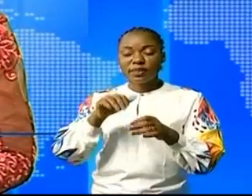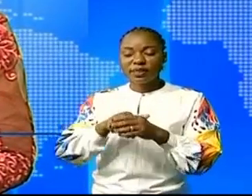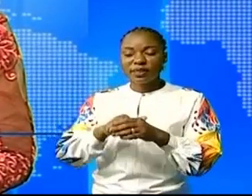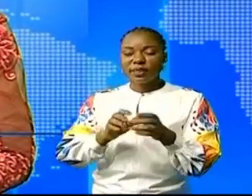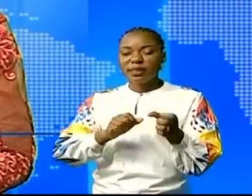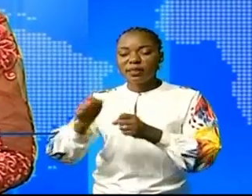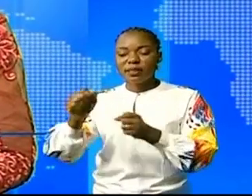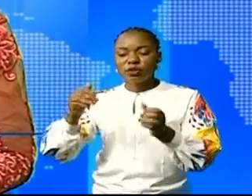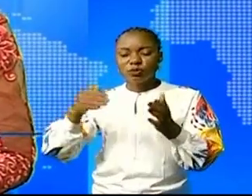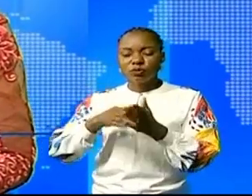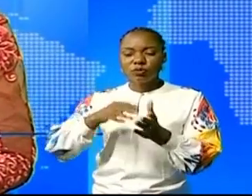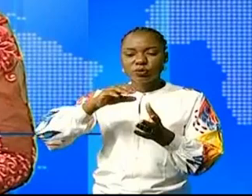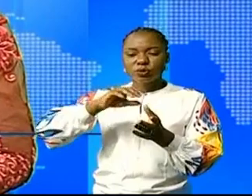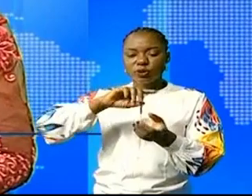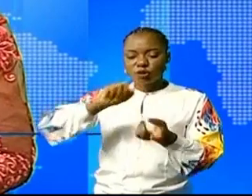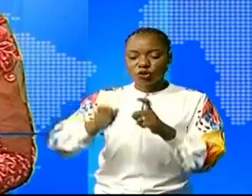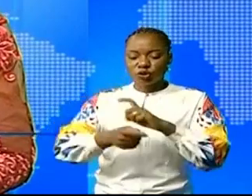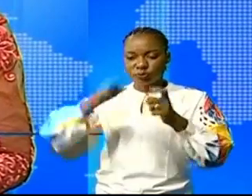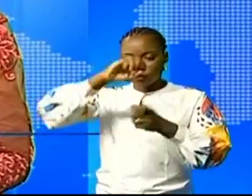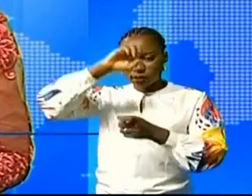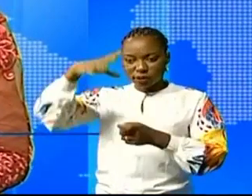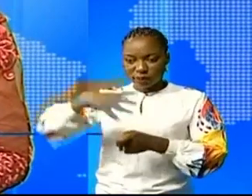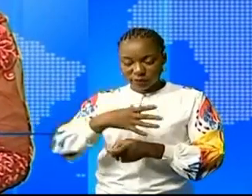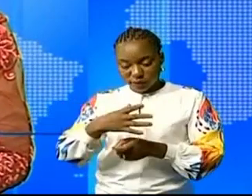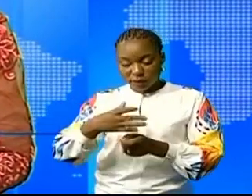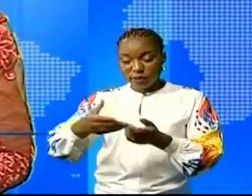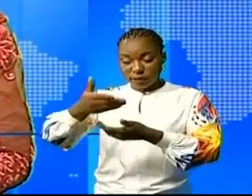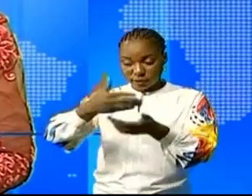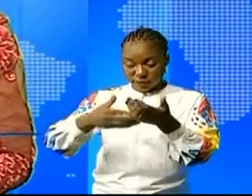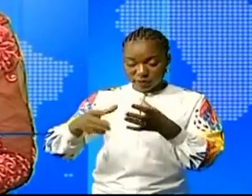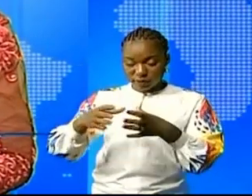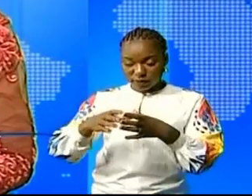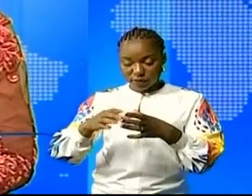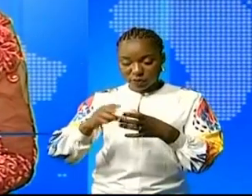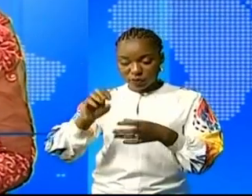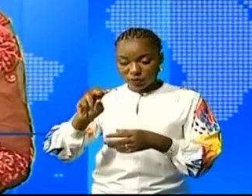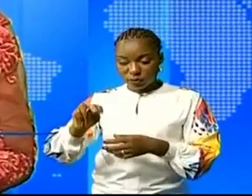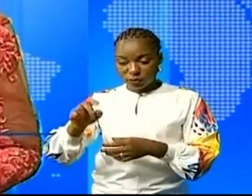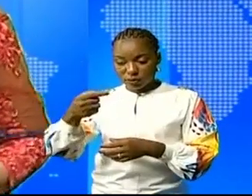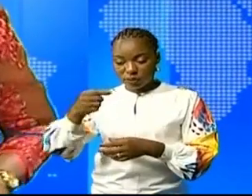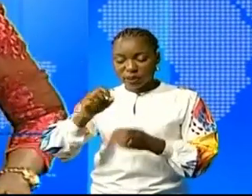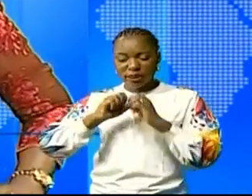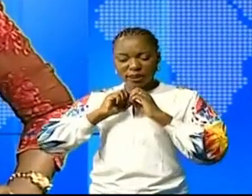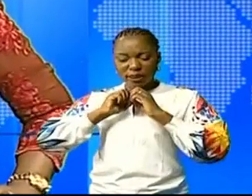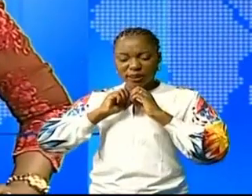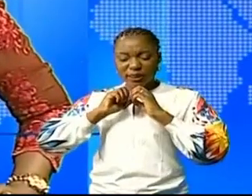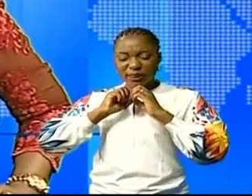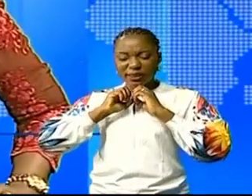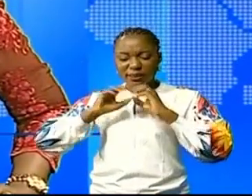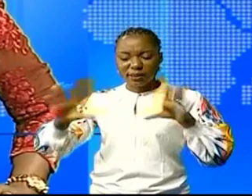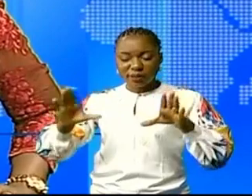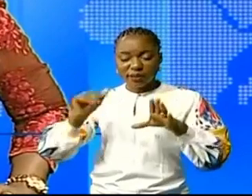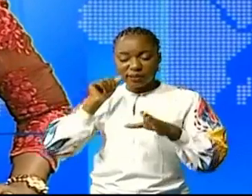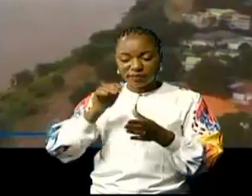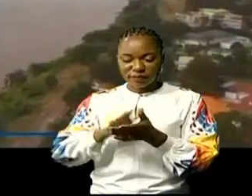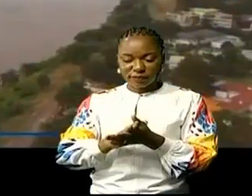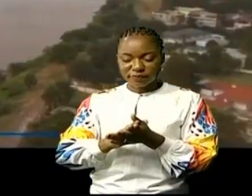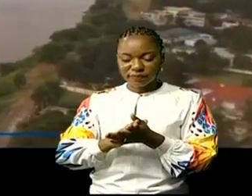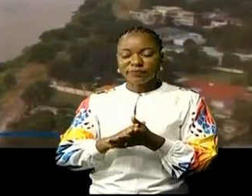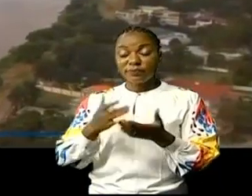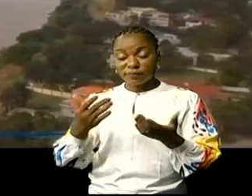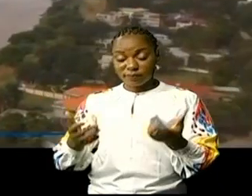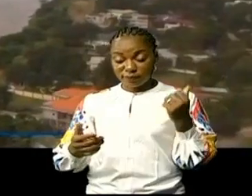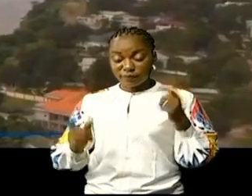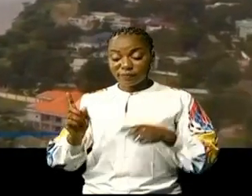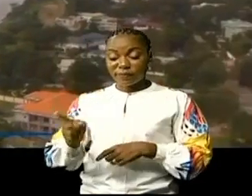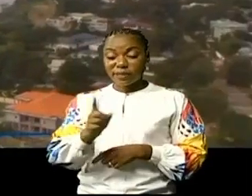au centre des échanges qui ont réuni les femmes de l'ONG Rien sans la femme. Erika Bamba. Parmi